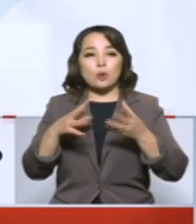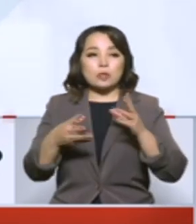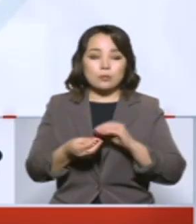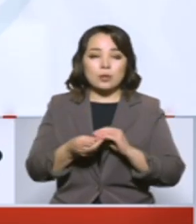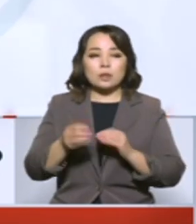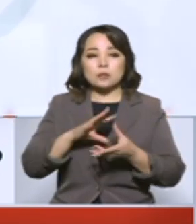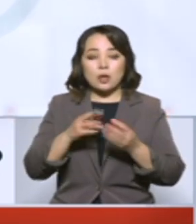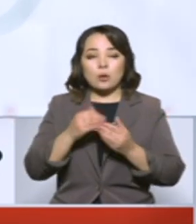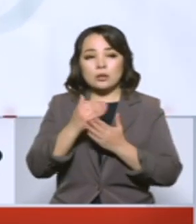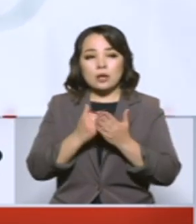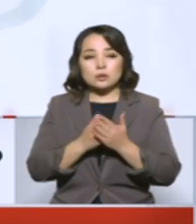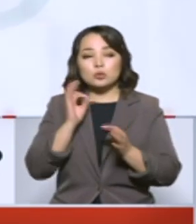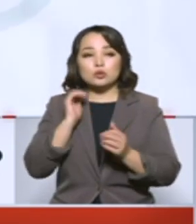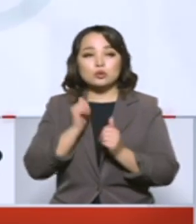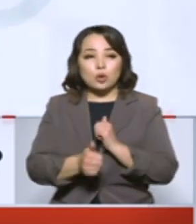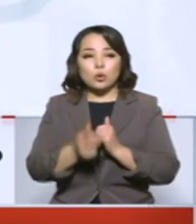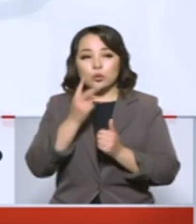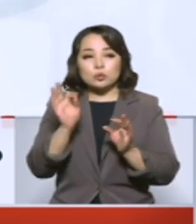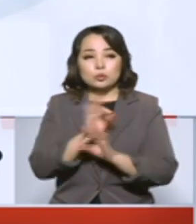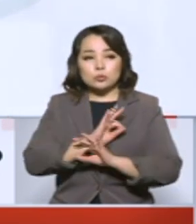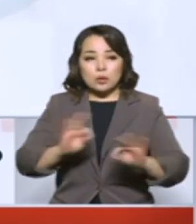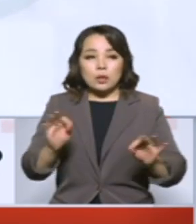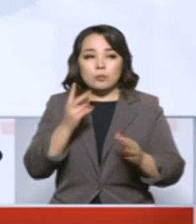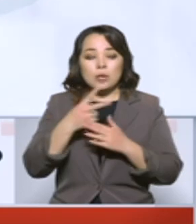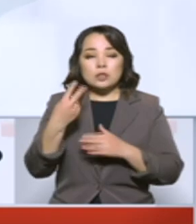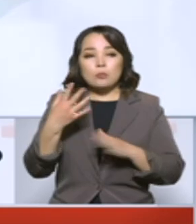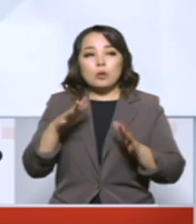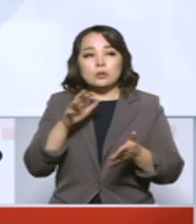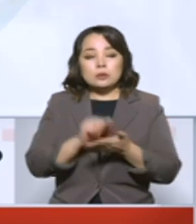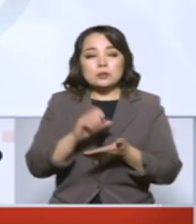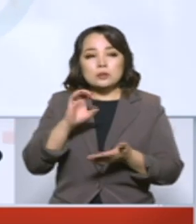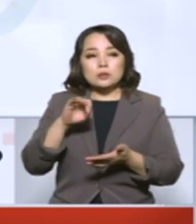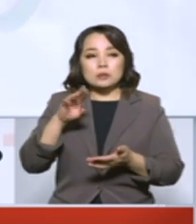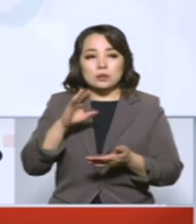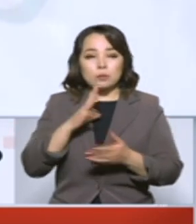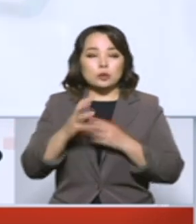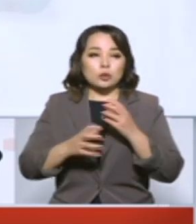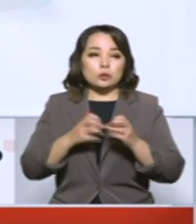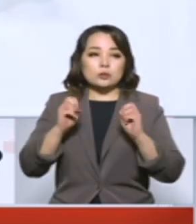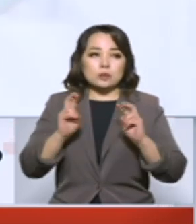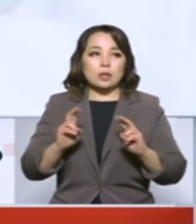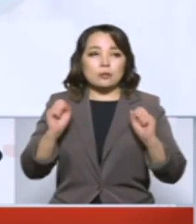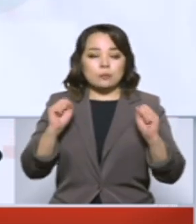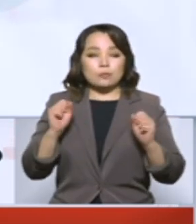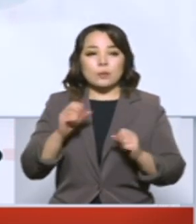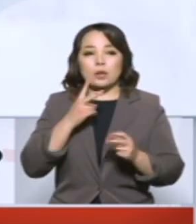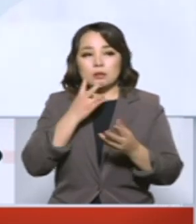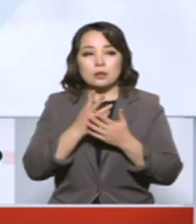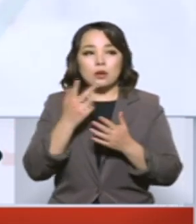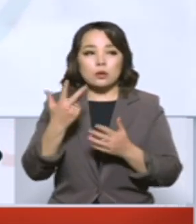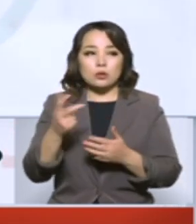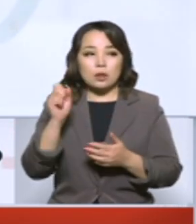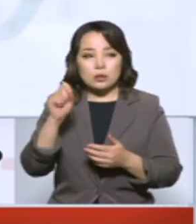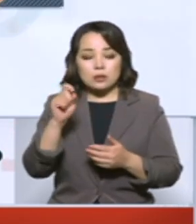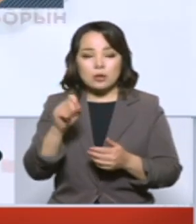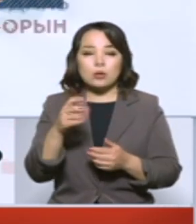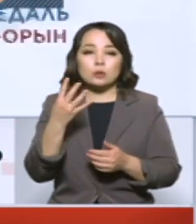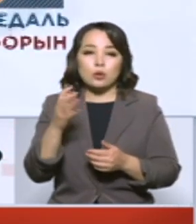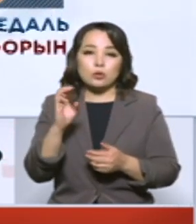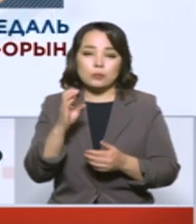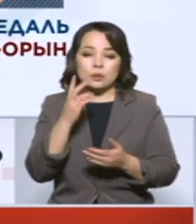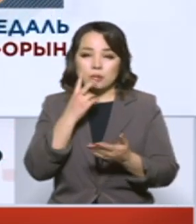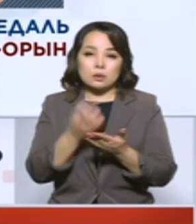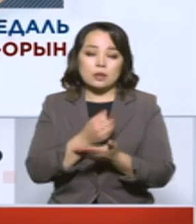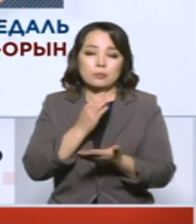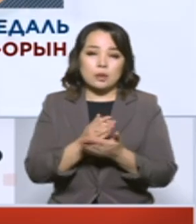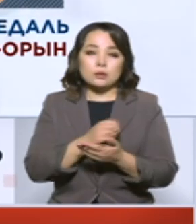командалық кесте бойынша ең үздік көрсеткіші 22-ші орын. Сиднейдегі дүниежүзілік жарыста атлеттеріміз 3 алтын мен 4 күміс еншіледі. Ал ең